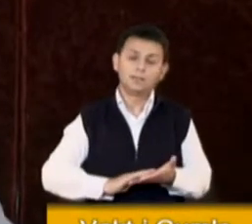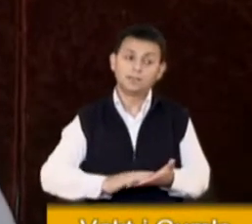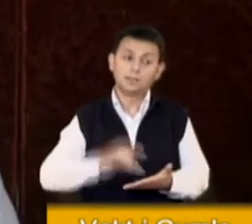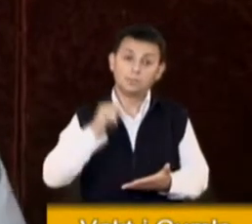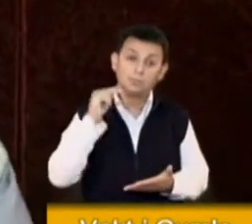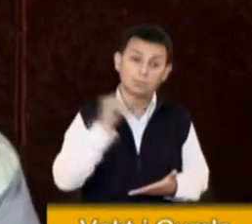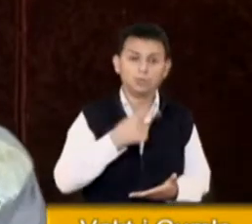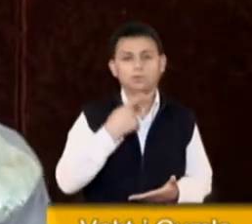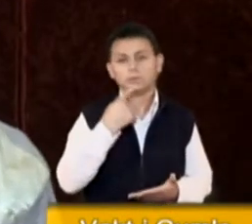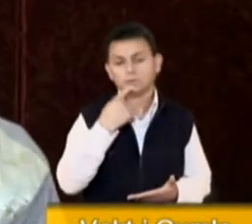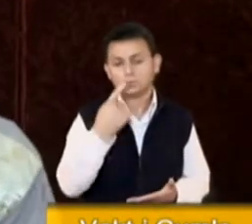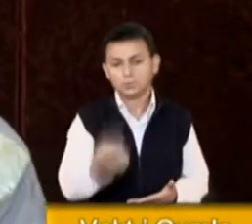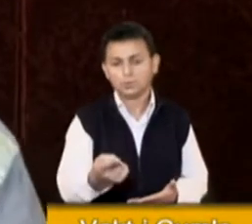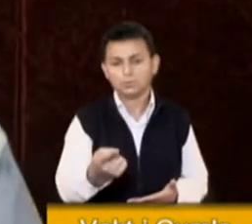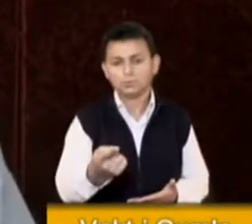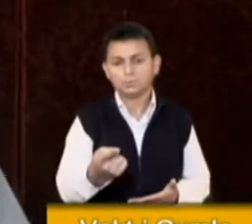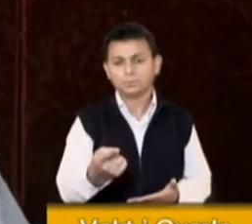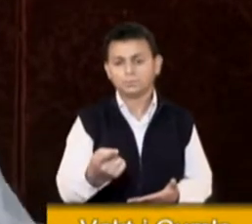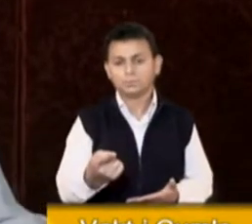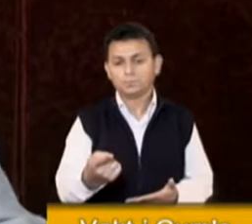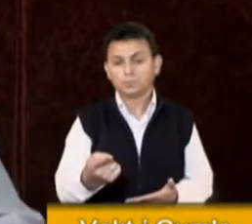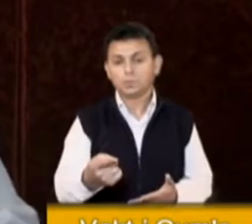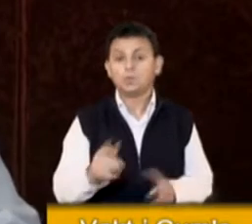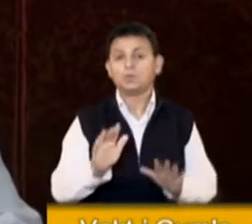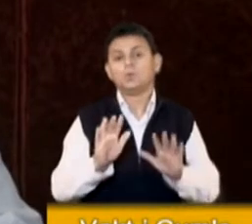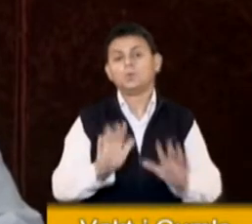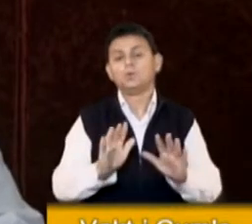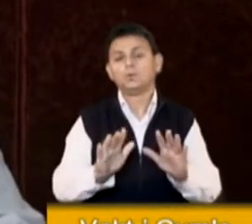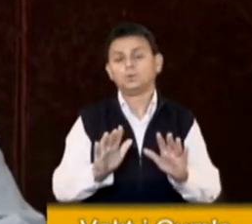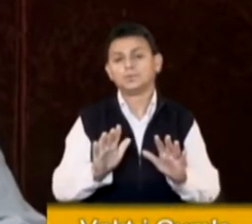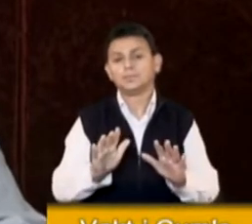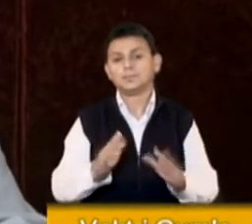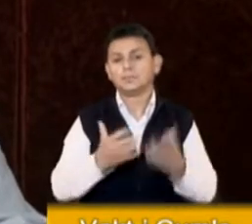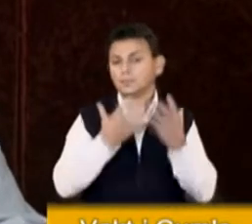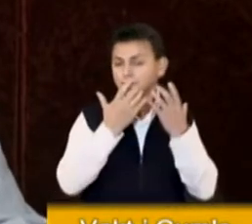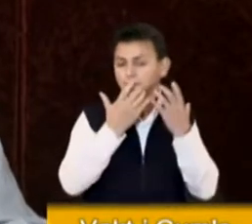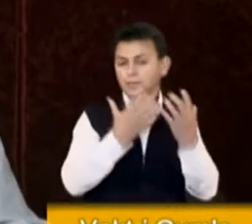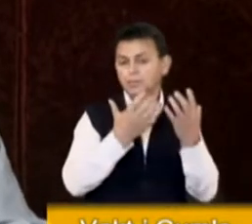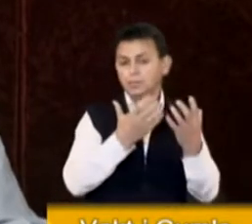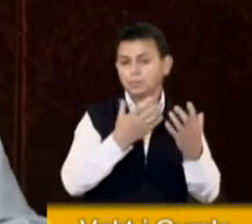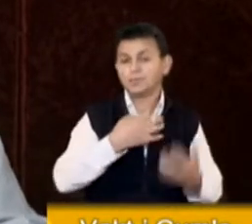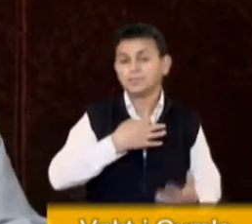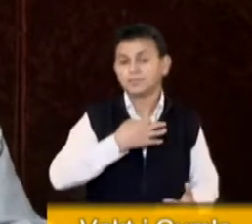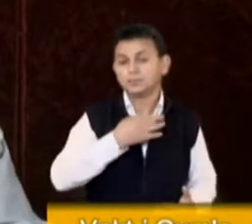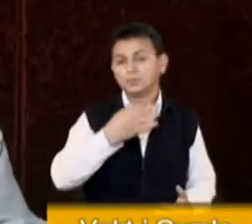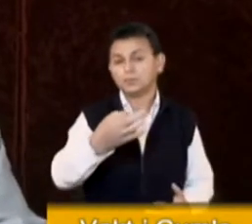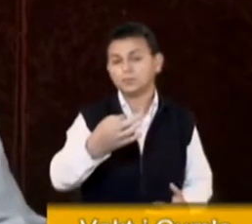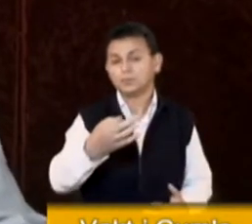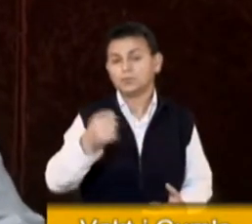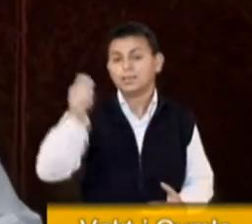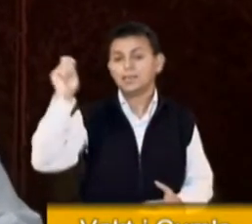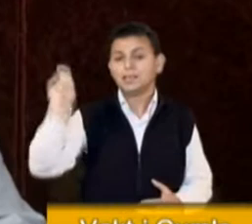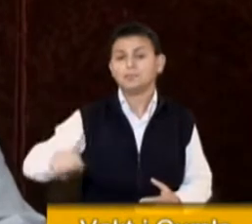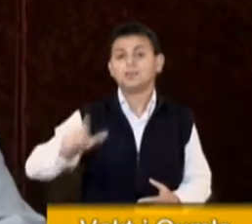şekilde hitap ediyordu. Muhterem müminler, halbuki nimete şükür